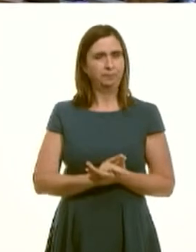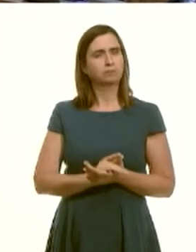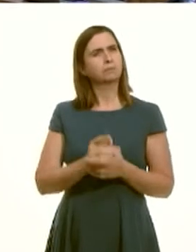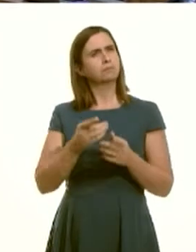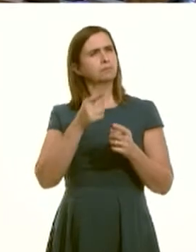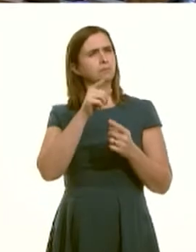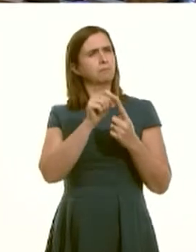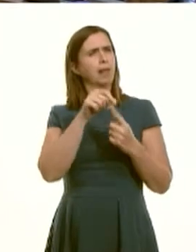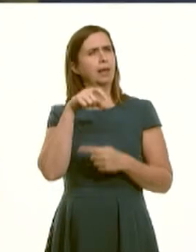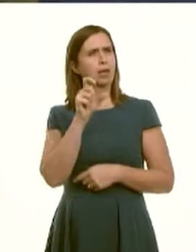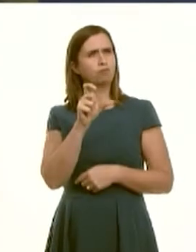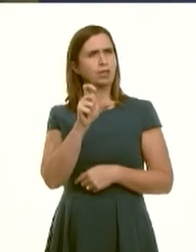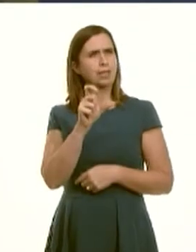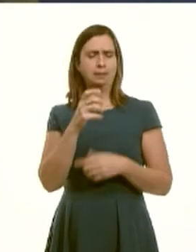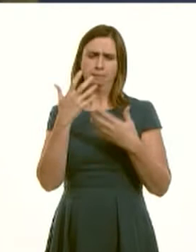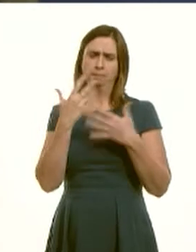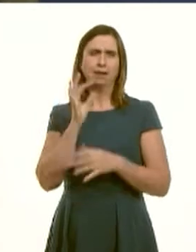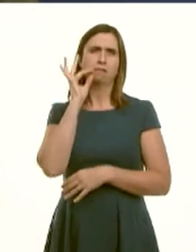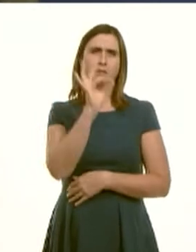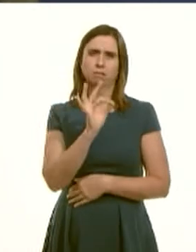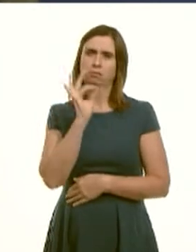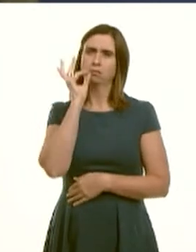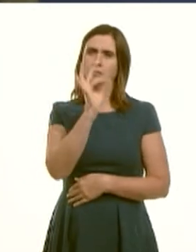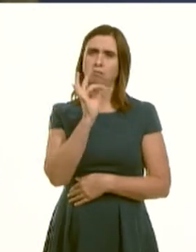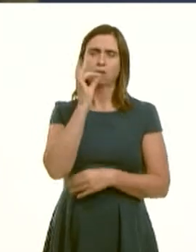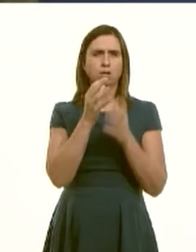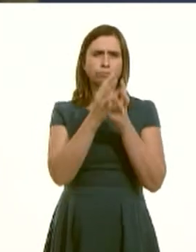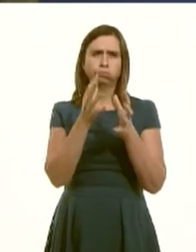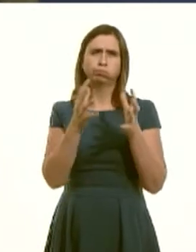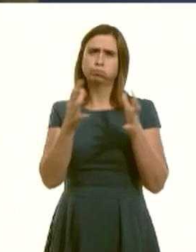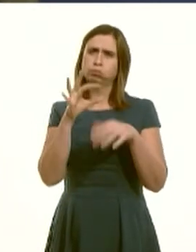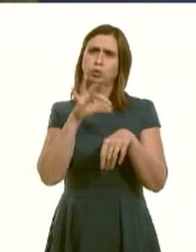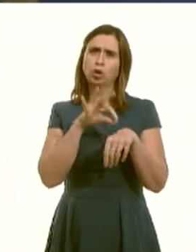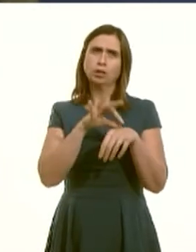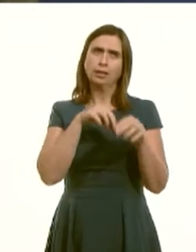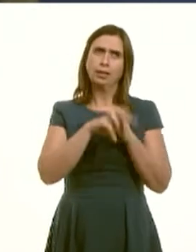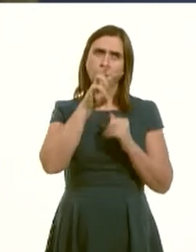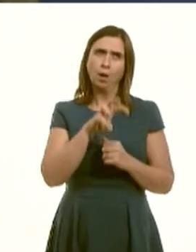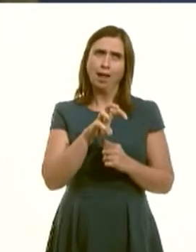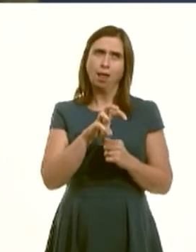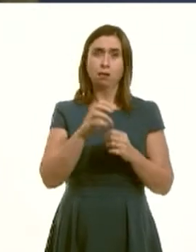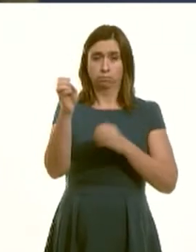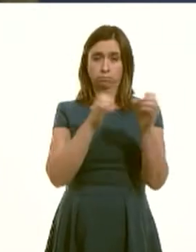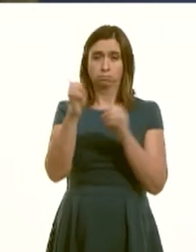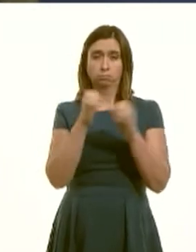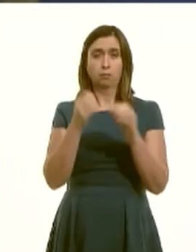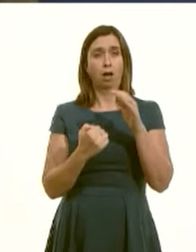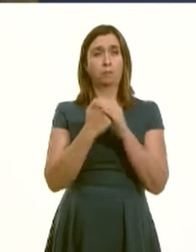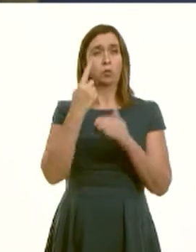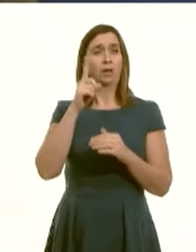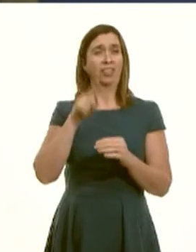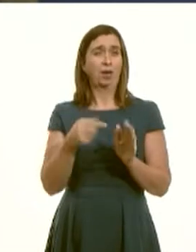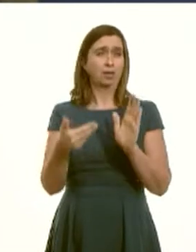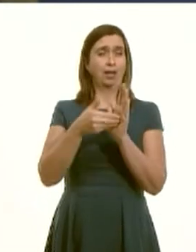yn gyson am fwy o meddygon yng Nghymru ac recrwtio hyd at 1,000 yn ychwanegol. Dros dro yn Lloegr,